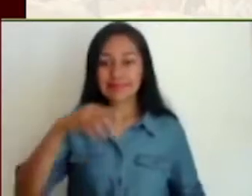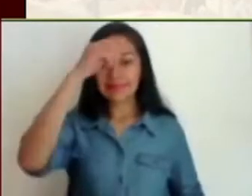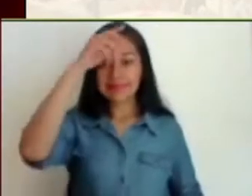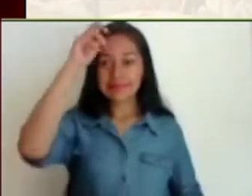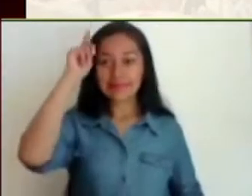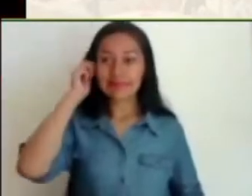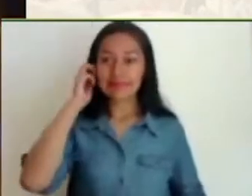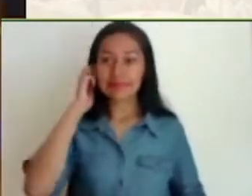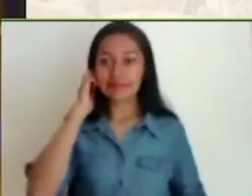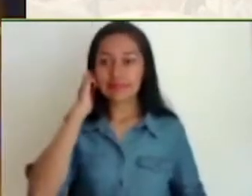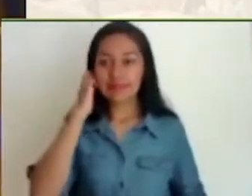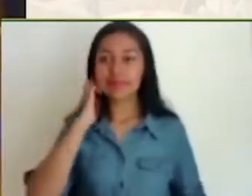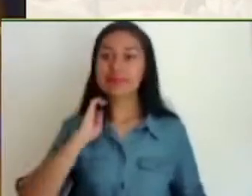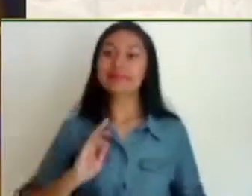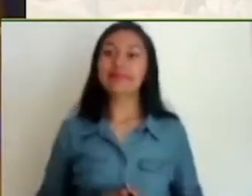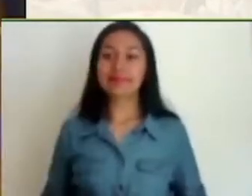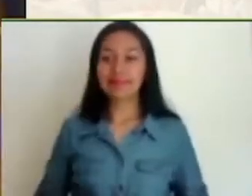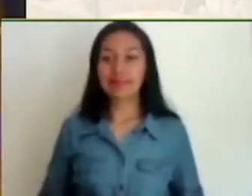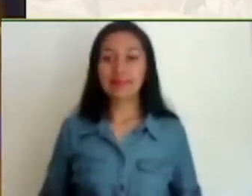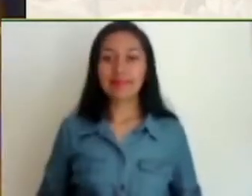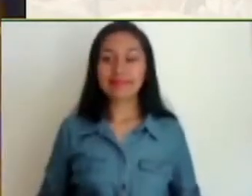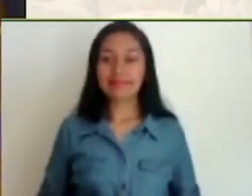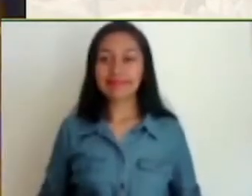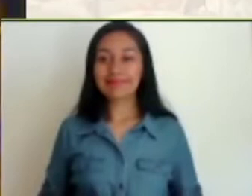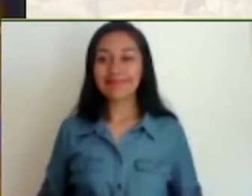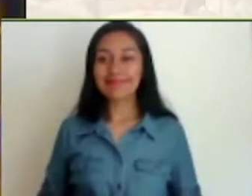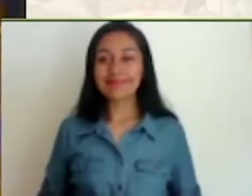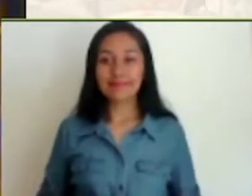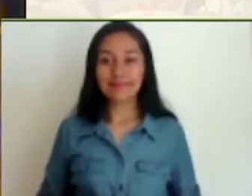manteneva rapporti commerciali di assoluta importanza.